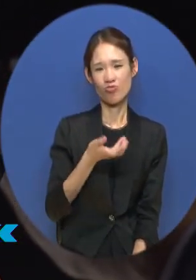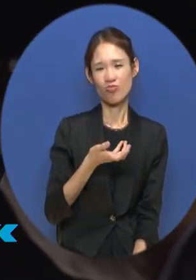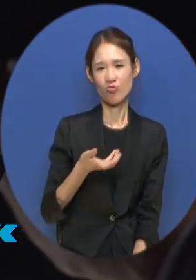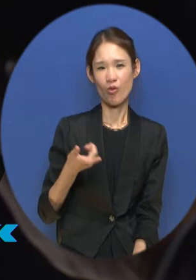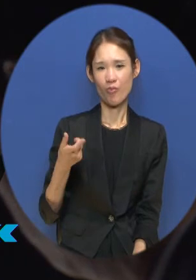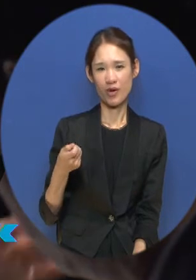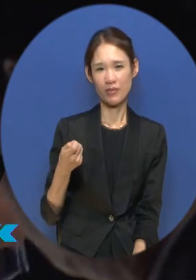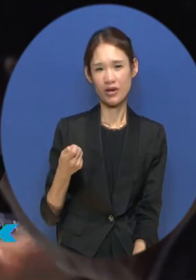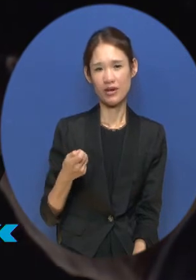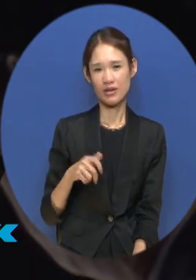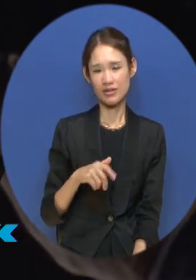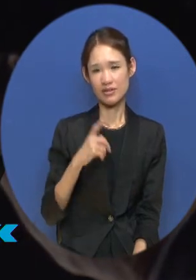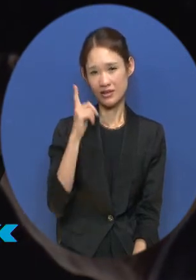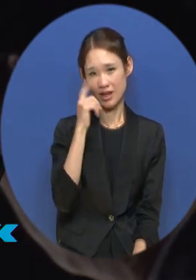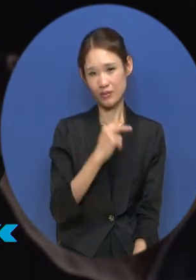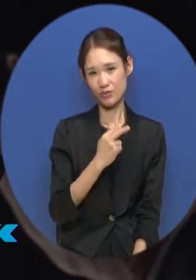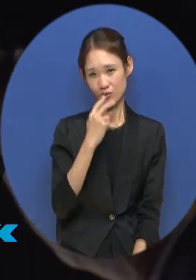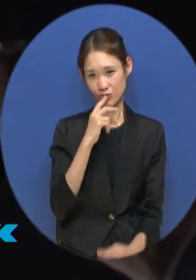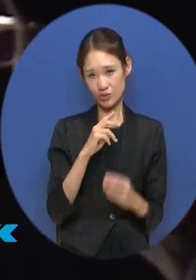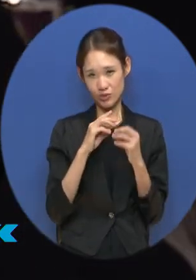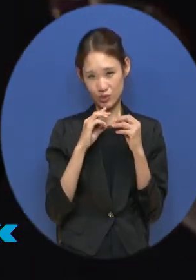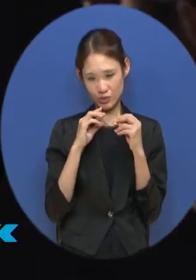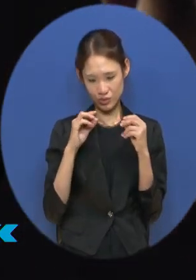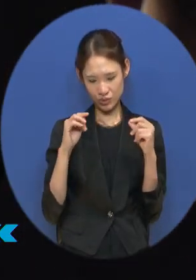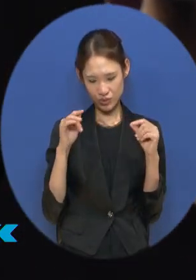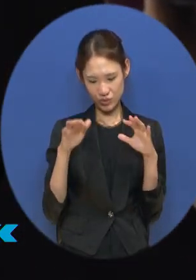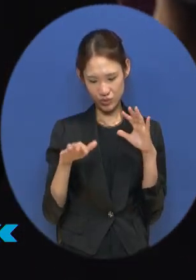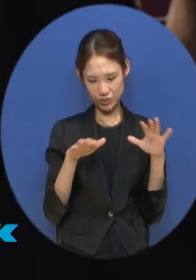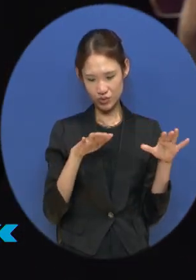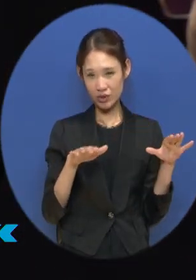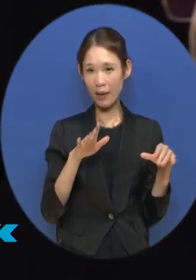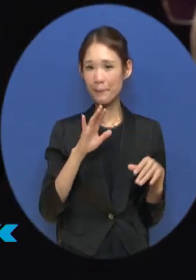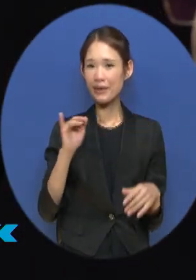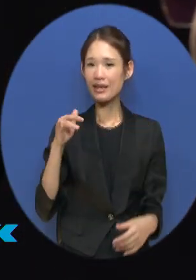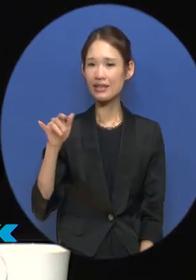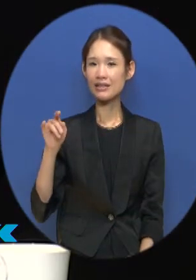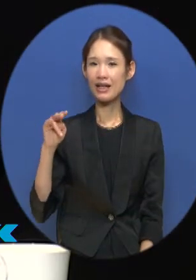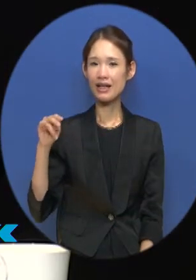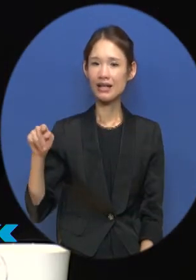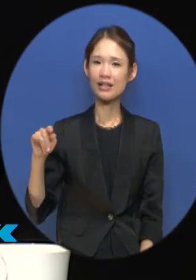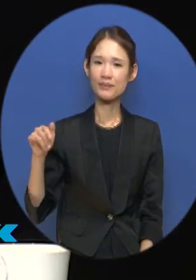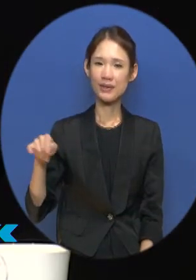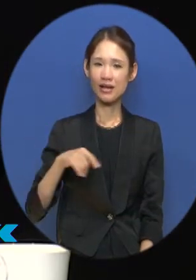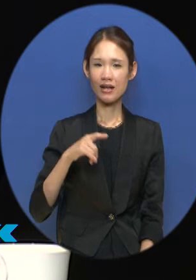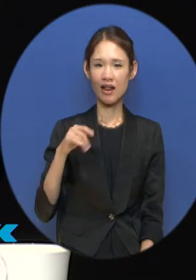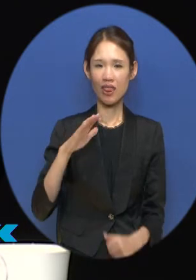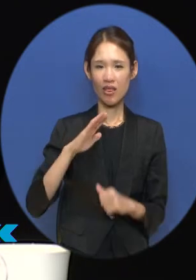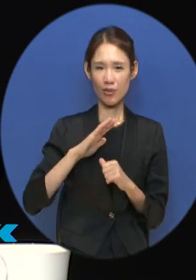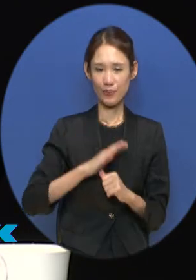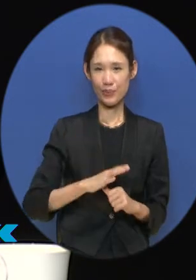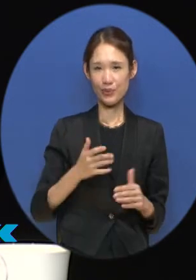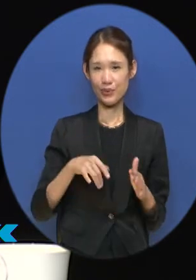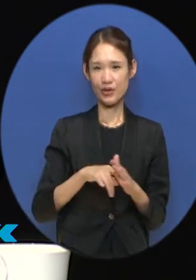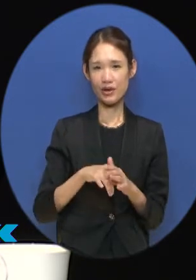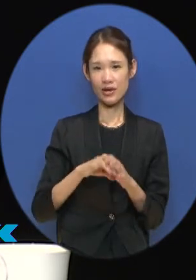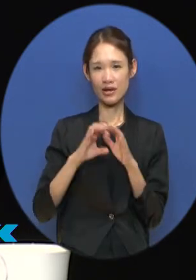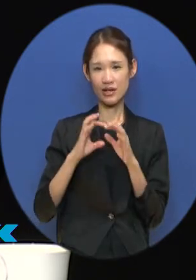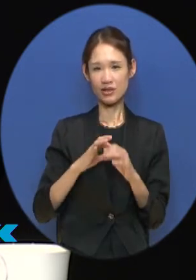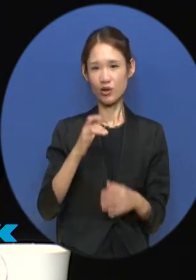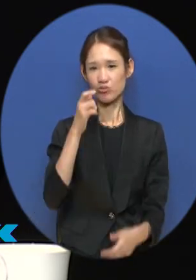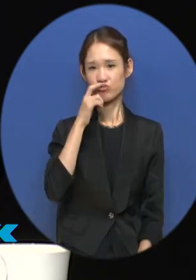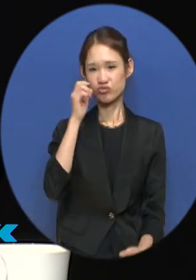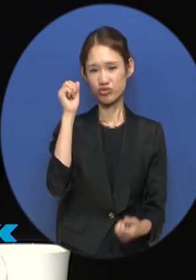데서 미세먼지들이 바닥에 깔려 있는 것들이 제비산 되는 걸 최대한 억제하기 위해서 수시로 물